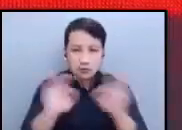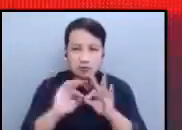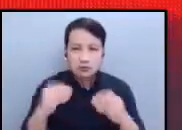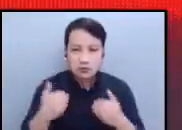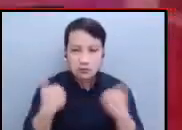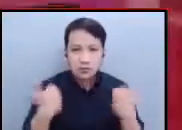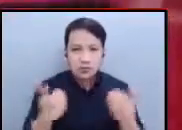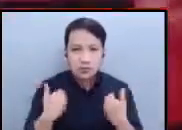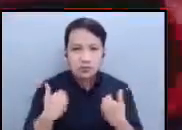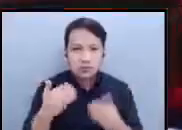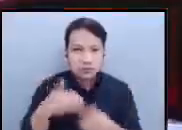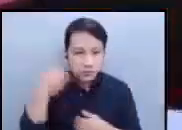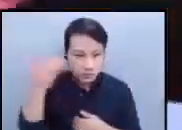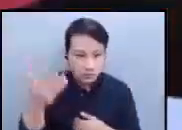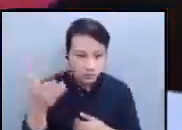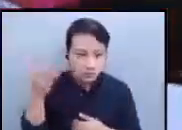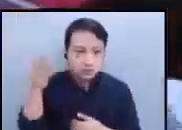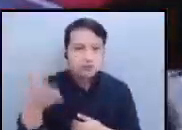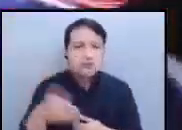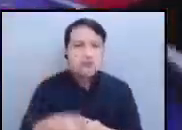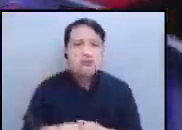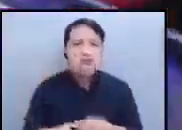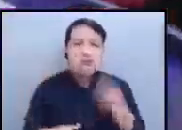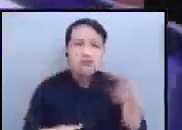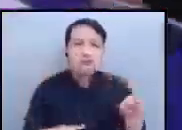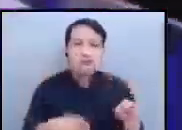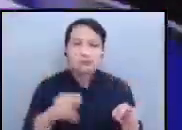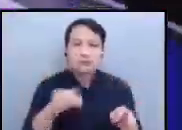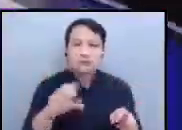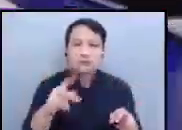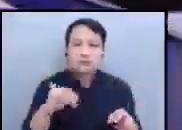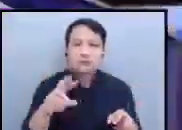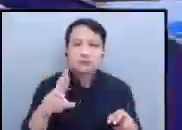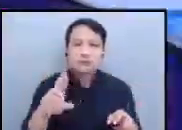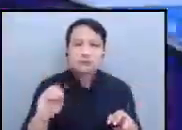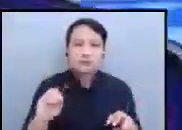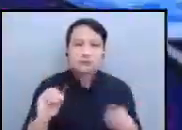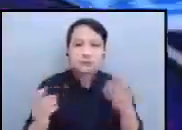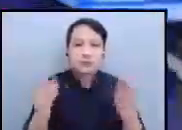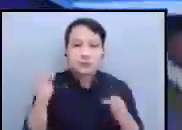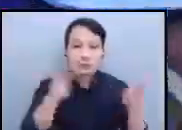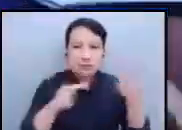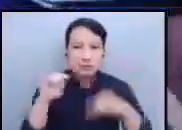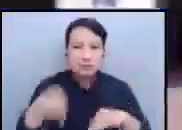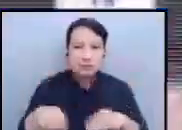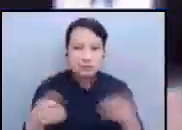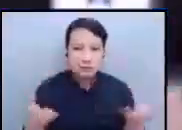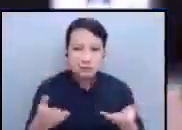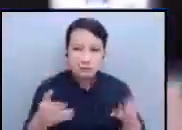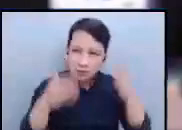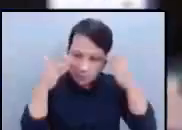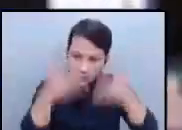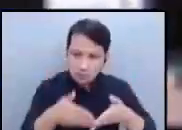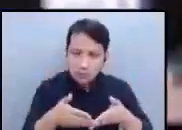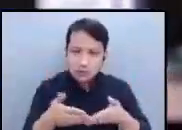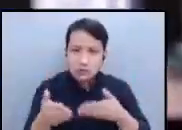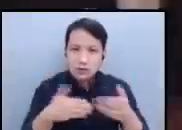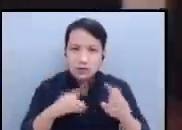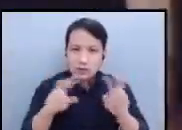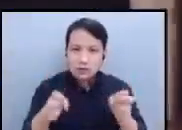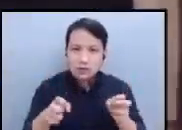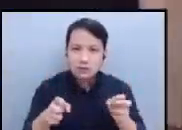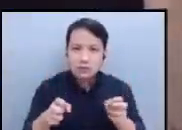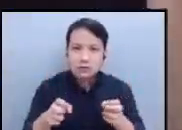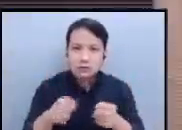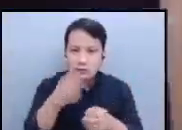na henerasyon. Nakikita ni Norma Halkiram na isa sa problema ng bansa na dapat tutukan ang tila pagbabalewala